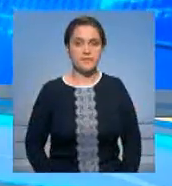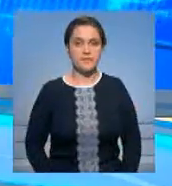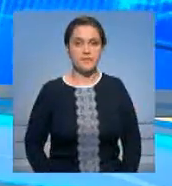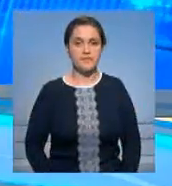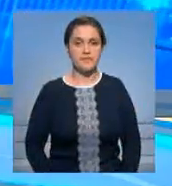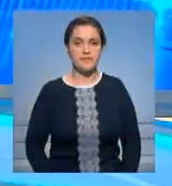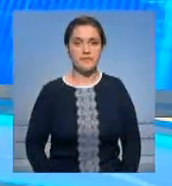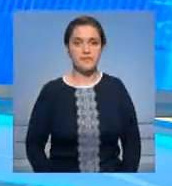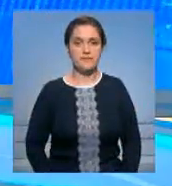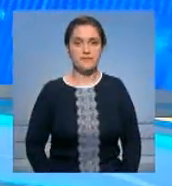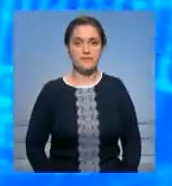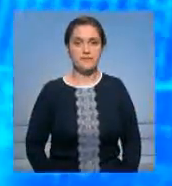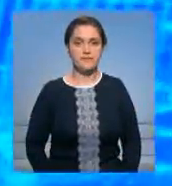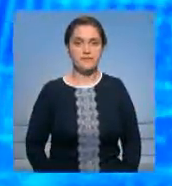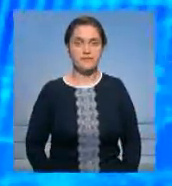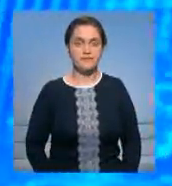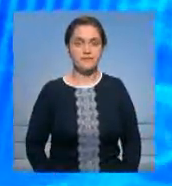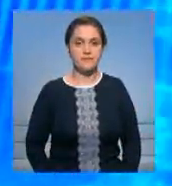Виктория Антонишина.